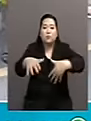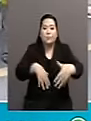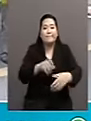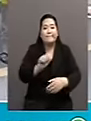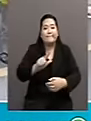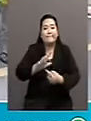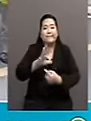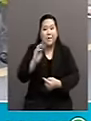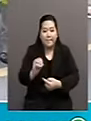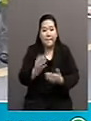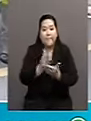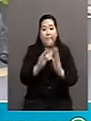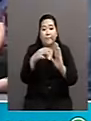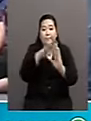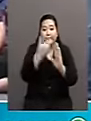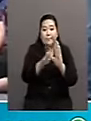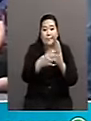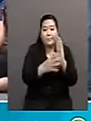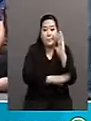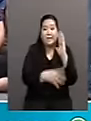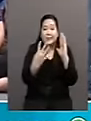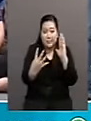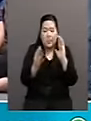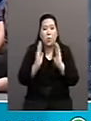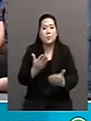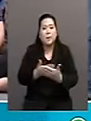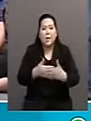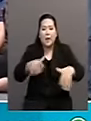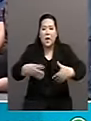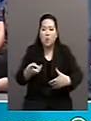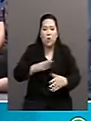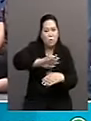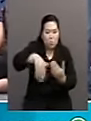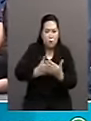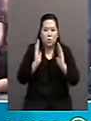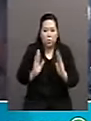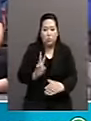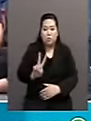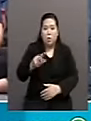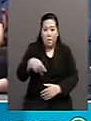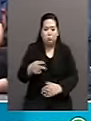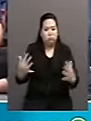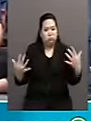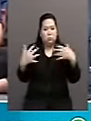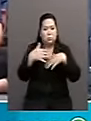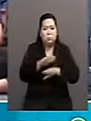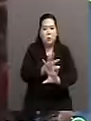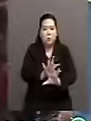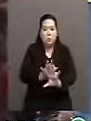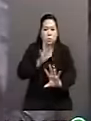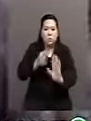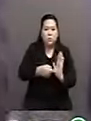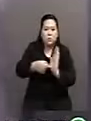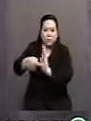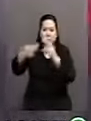าคกับประชาชนผู้มีรายได้น้อยรวมๆกัน 2,000 รายด้วยกันครับรวมตัวไปเรียกร้องข้อเสนอกับนาย